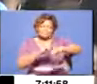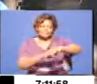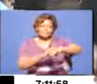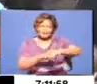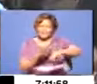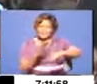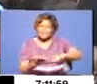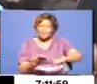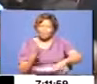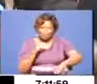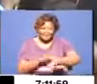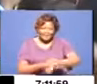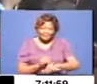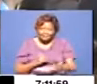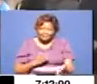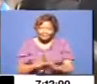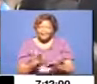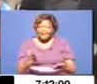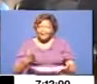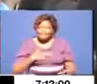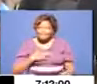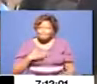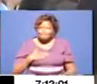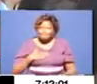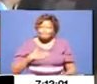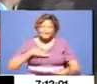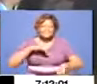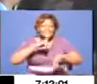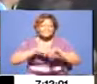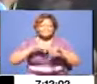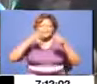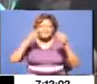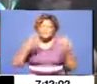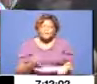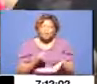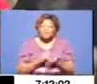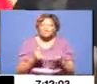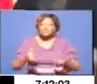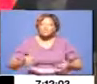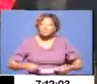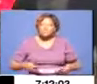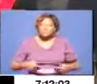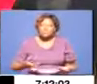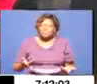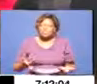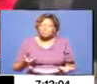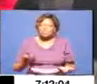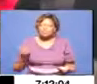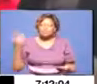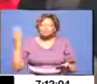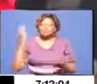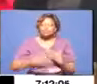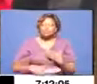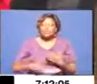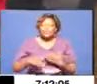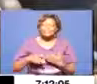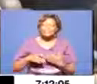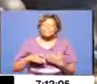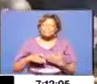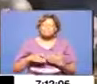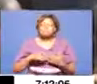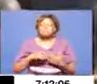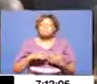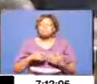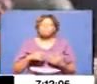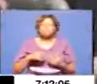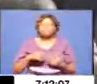tupate haki yetu. Wakati imefika hao vijana watoke kwa barabara. Wakati imefika